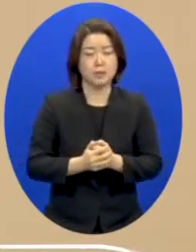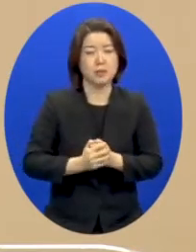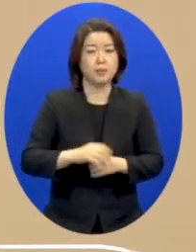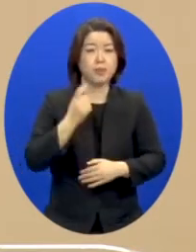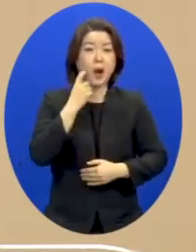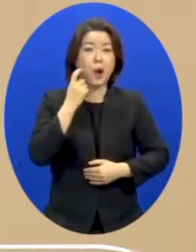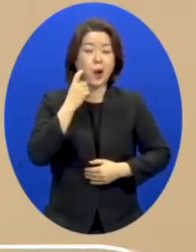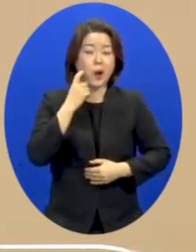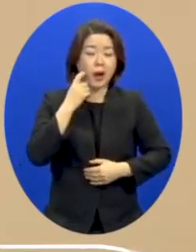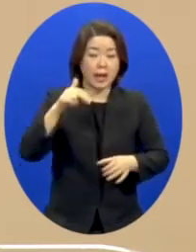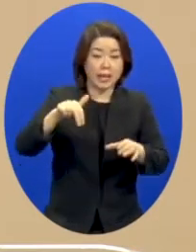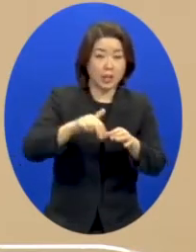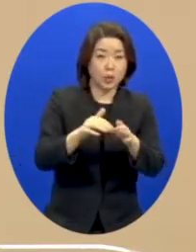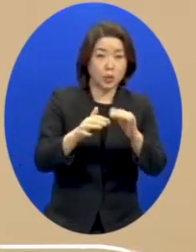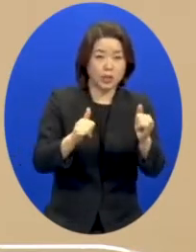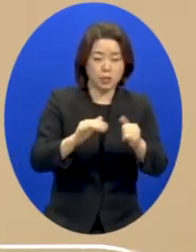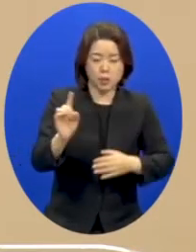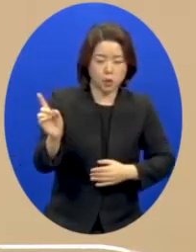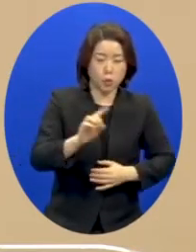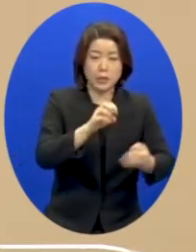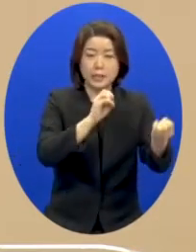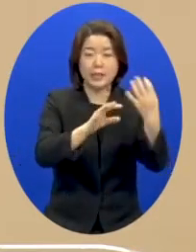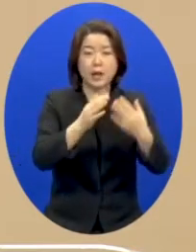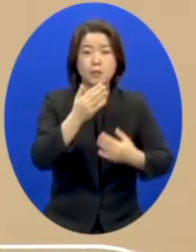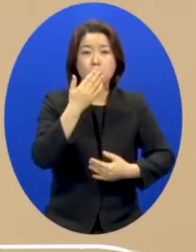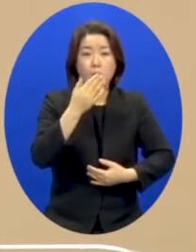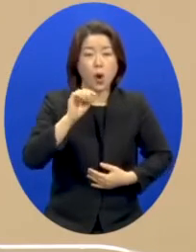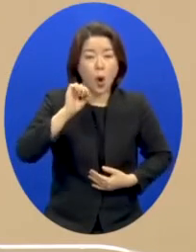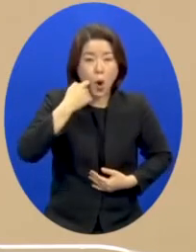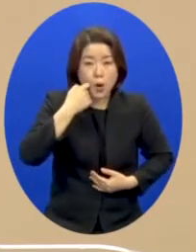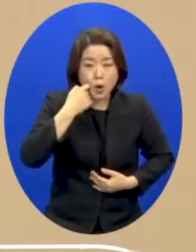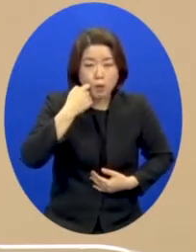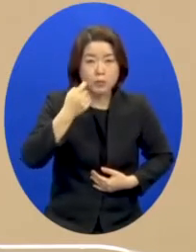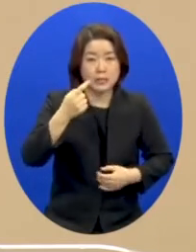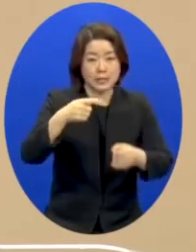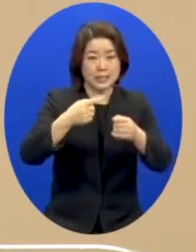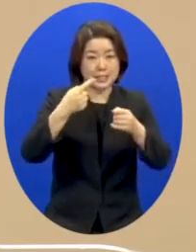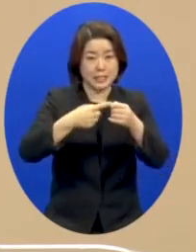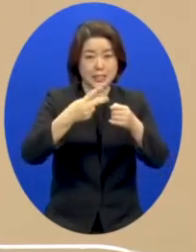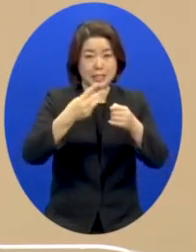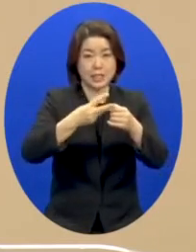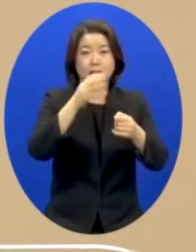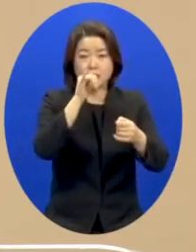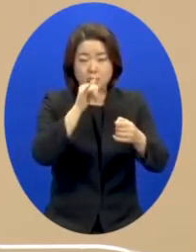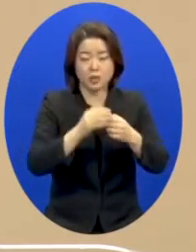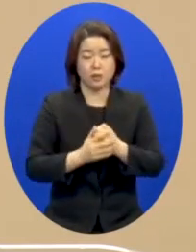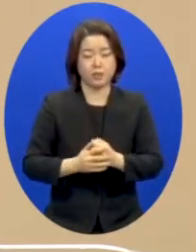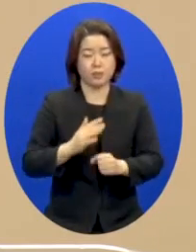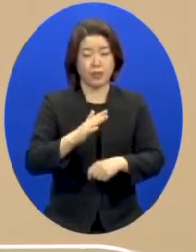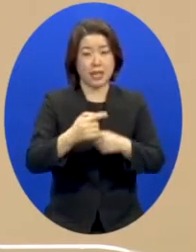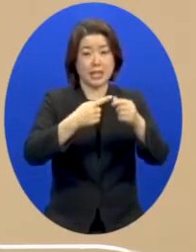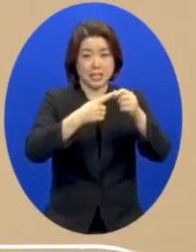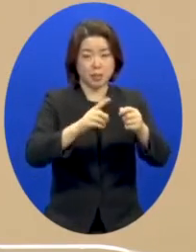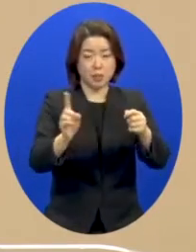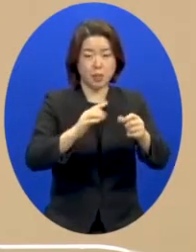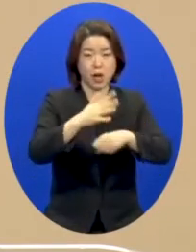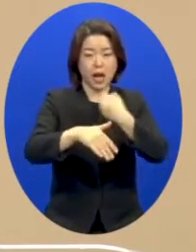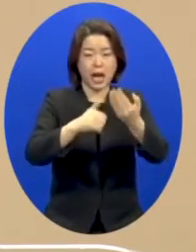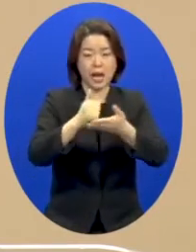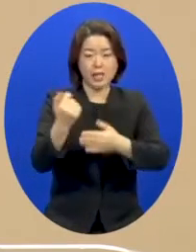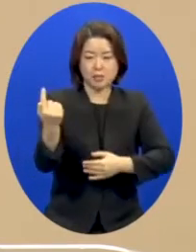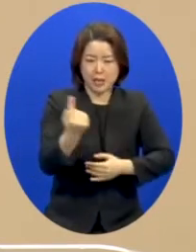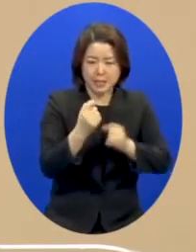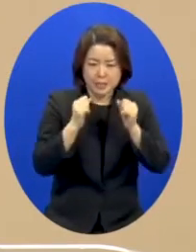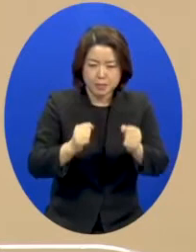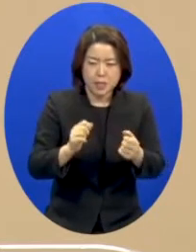도무지 답을 할 수 없는 세 가지 질문이 있다고 그랬습니다. 첫 번째는 하나님의 임재하심에 대한 증거가 분명히